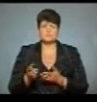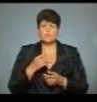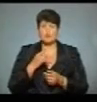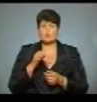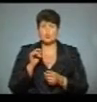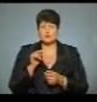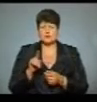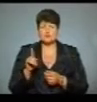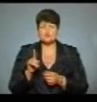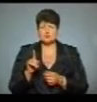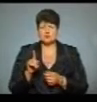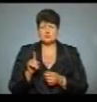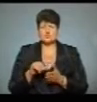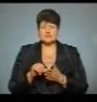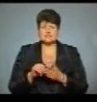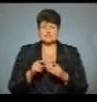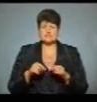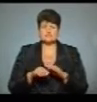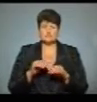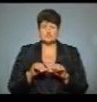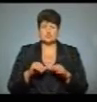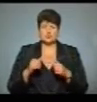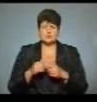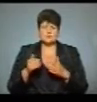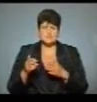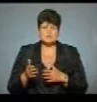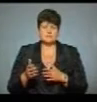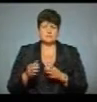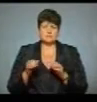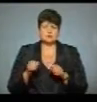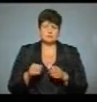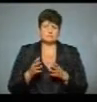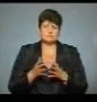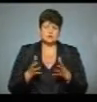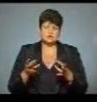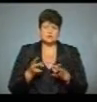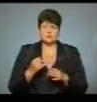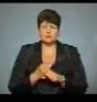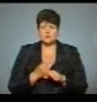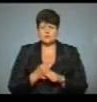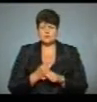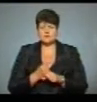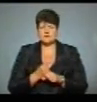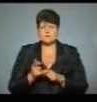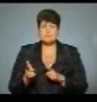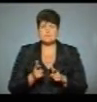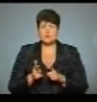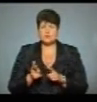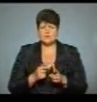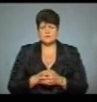що десь члени дільничних виборчих комісій, можливо, потрібно було більше попрацювати щодо